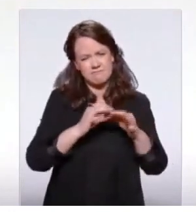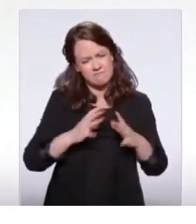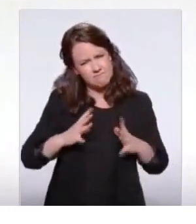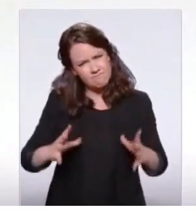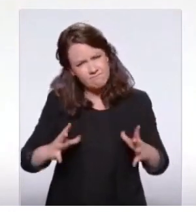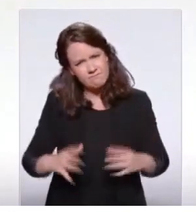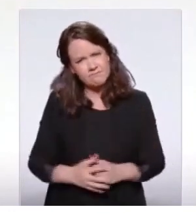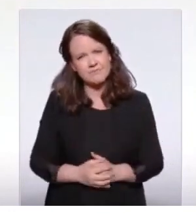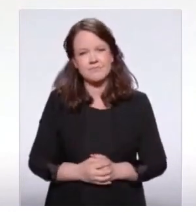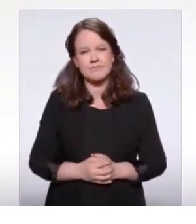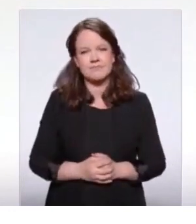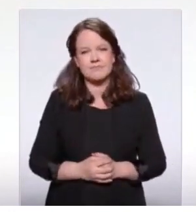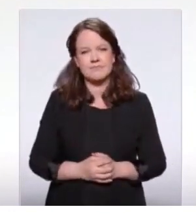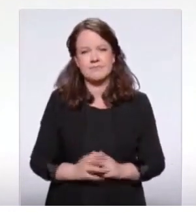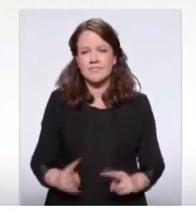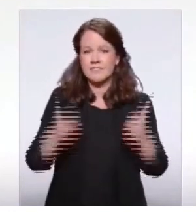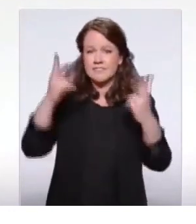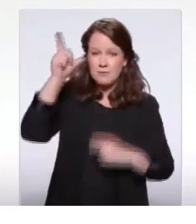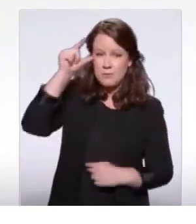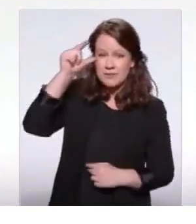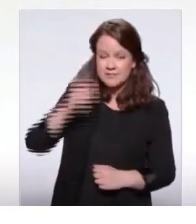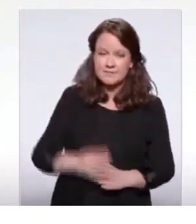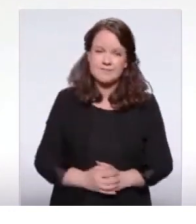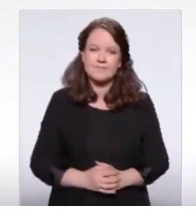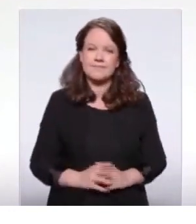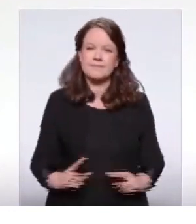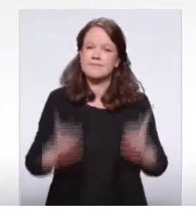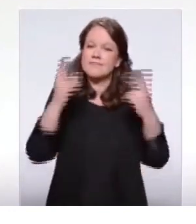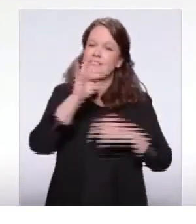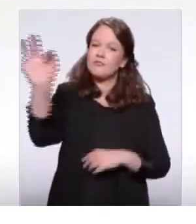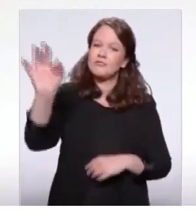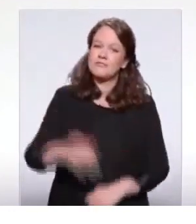et déterminés. Vive la République et vive la France !